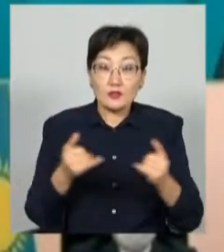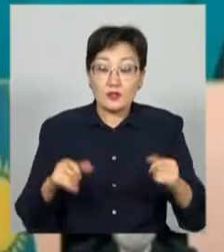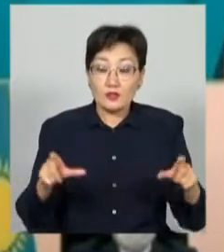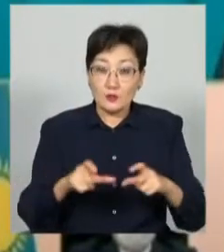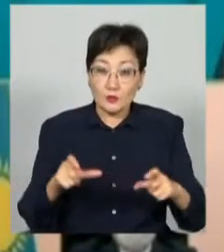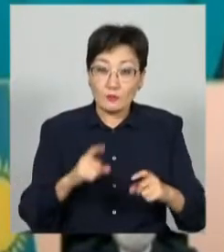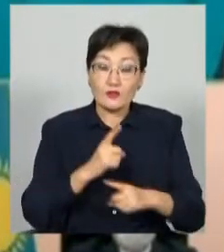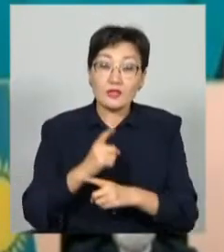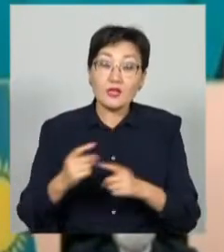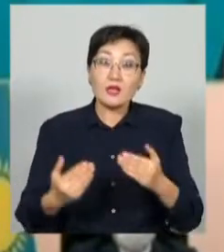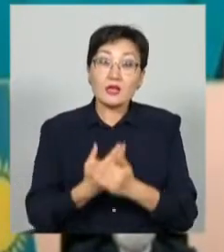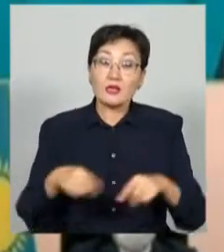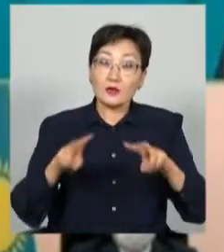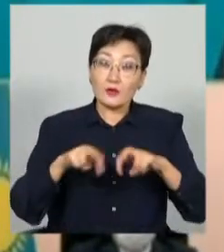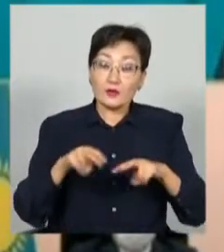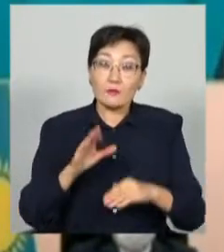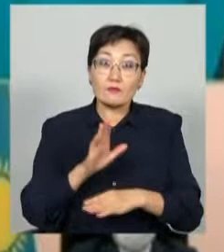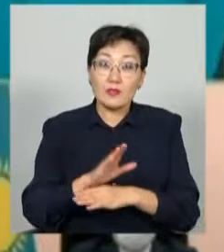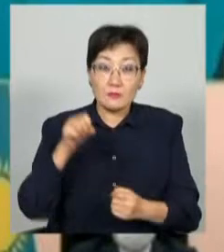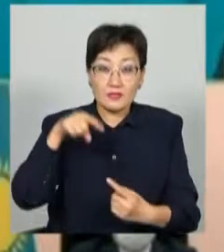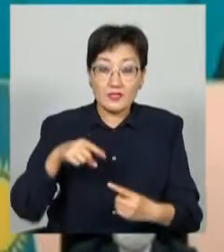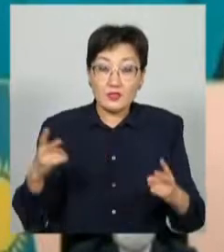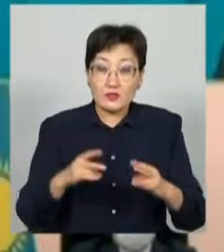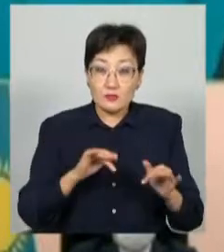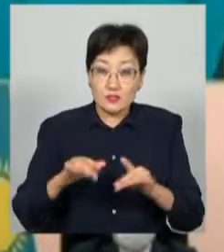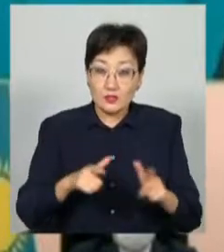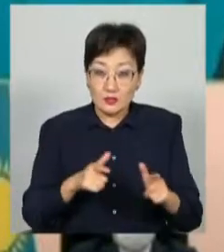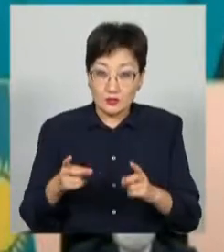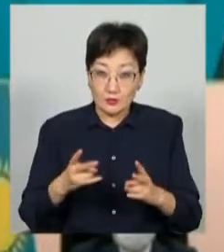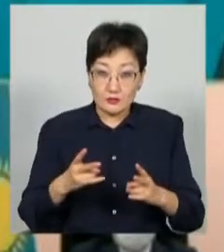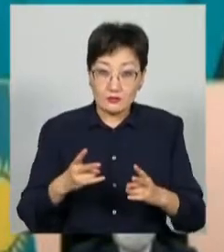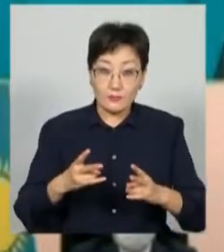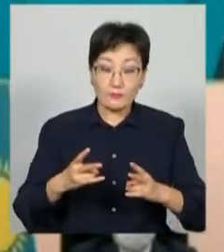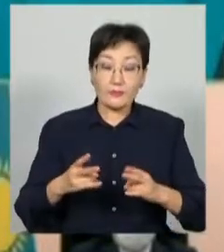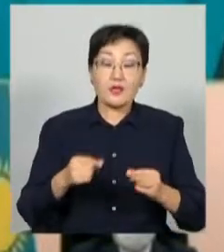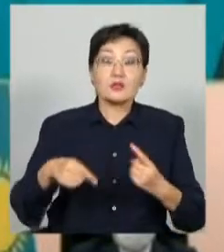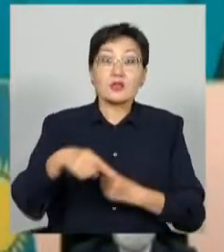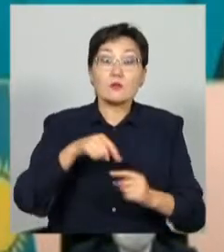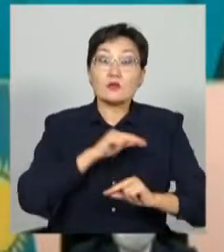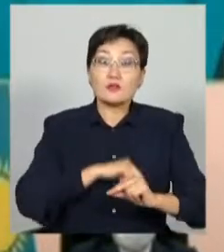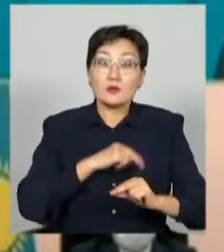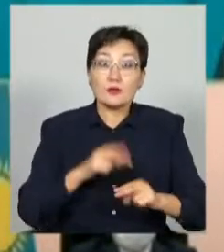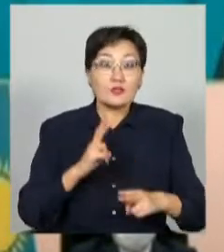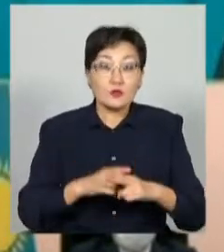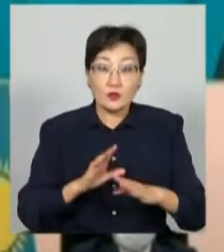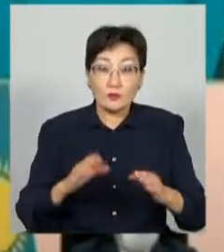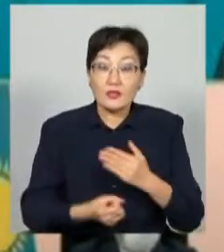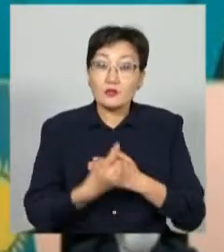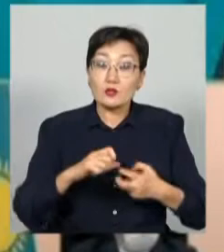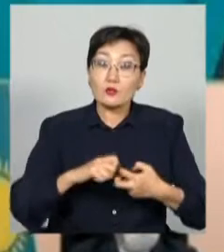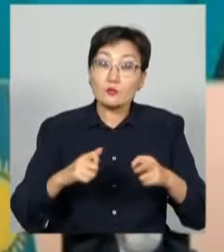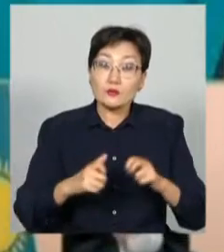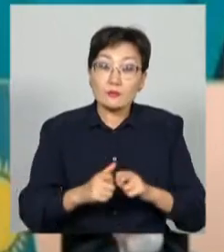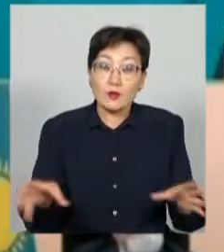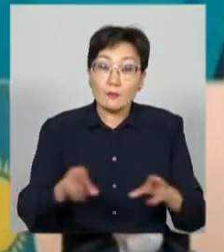шектеулерді қайта қарау жөніндегі тапсырмасын ескере отырып, тиісті шараларды әзірлеу қажет. Бизнестің жұмысына бөгет жасамай, туындаған